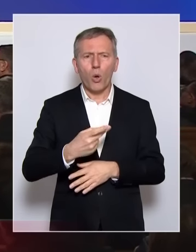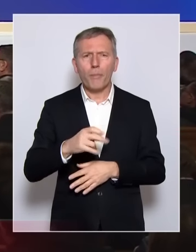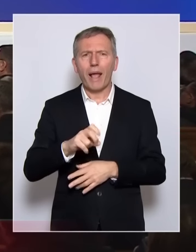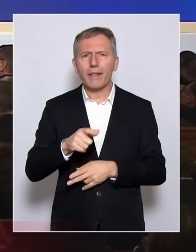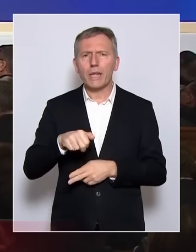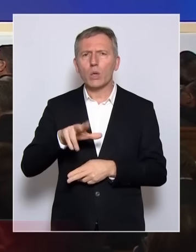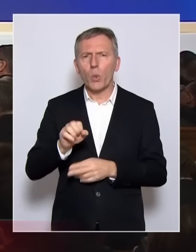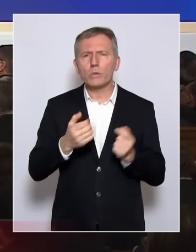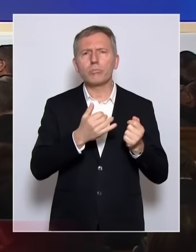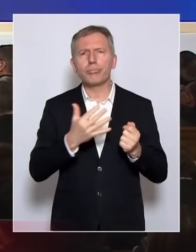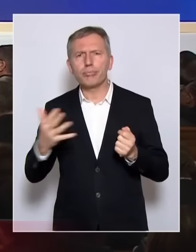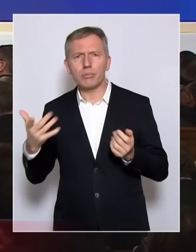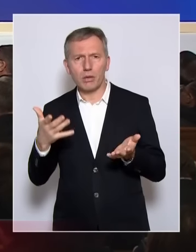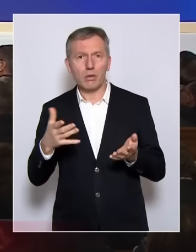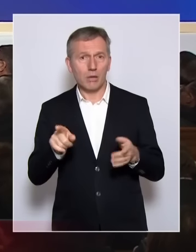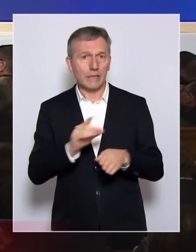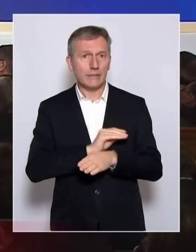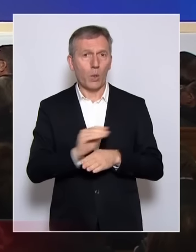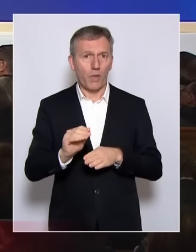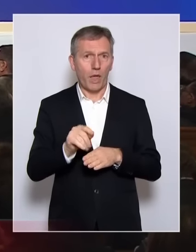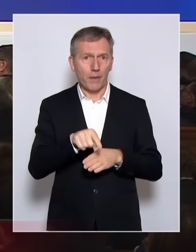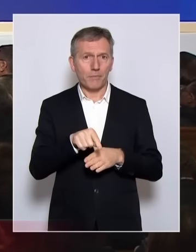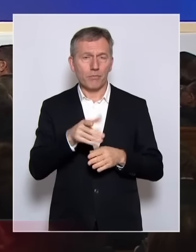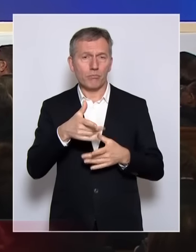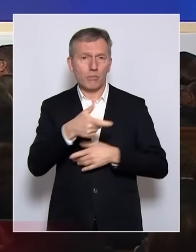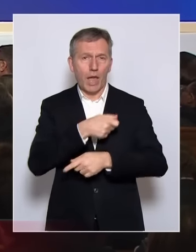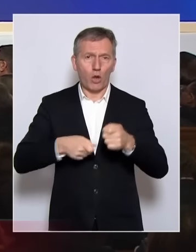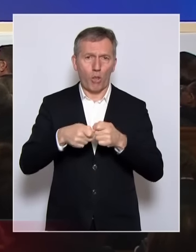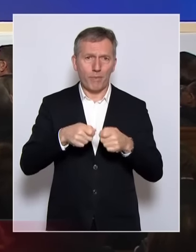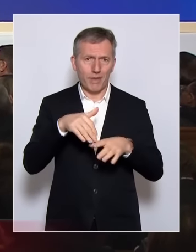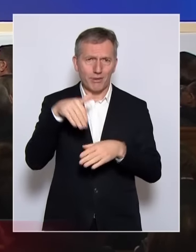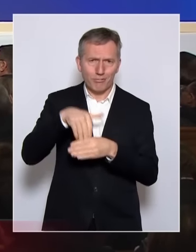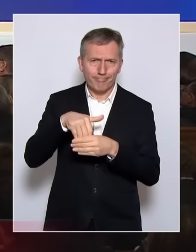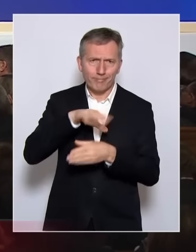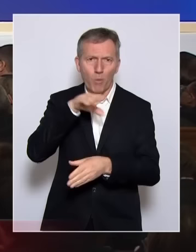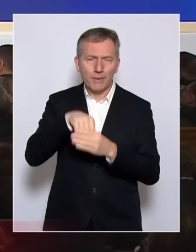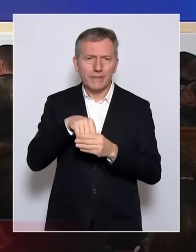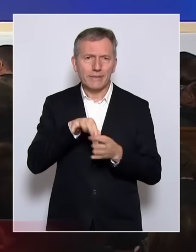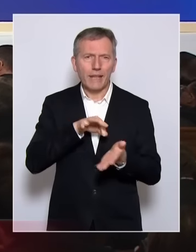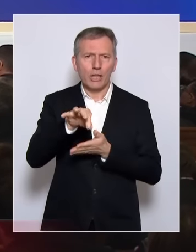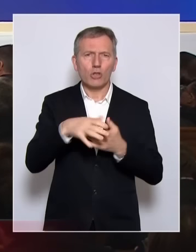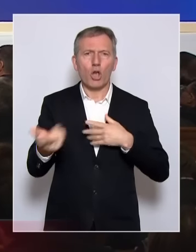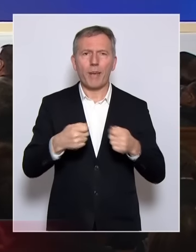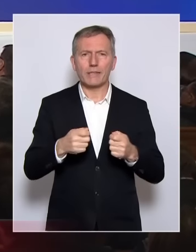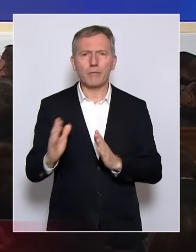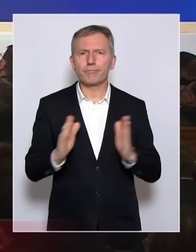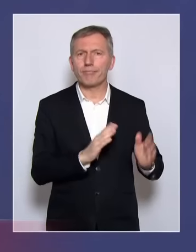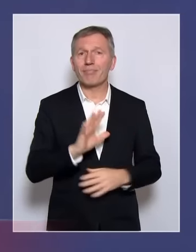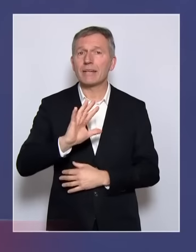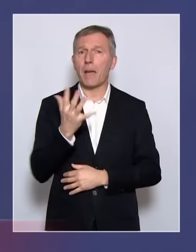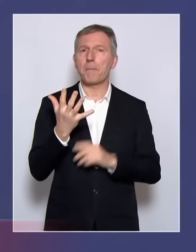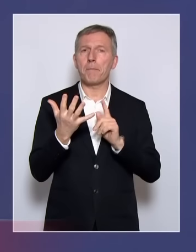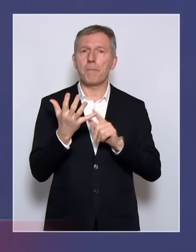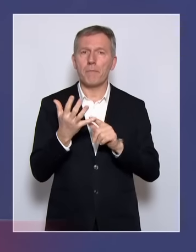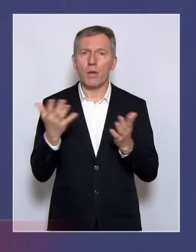La sécurité économique est aussi au coeur de cette stratégie commerciale. Le cinquième pilier de cette prospérité commune,